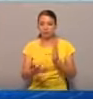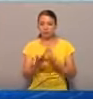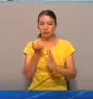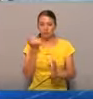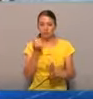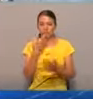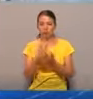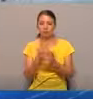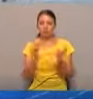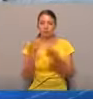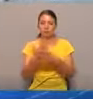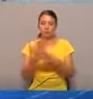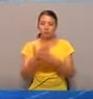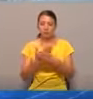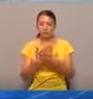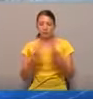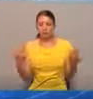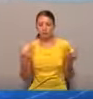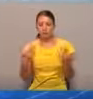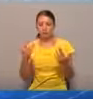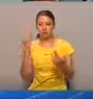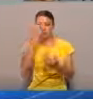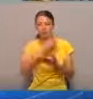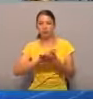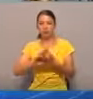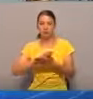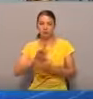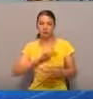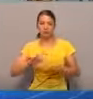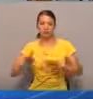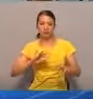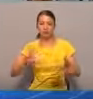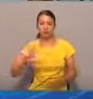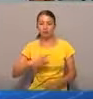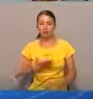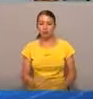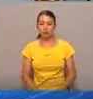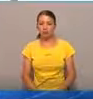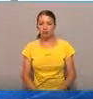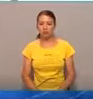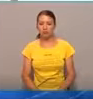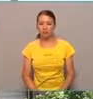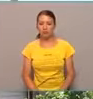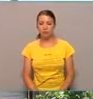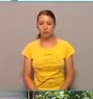және гуманитарлық көмек көрсету, аумақты қоқыстан тазарту секілді іспен айналысуда. Арыс қаласынан